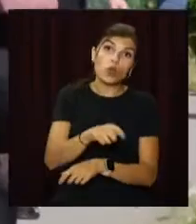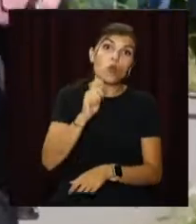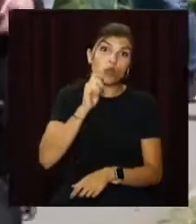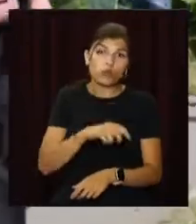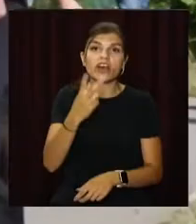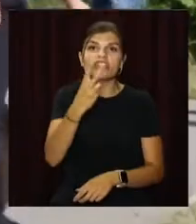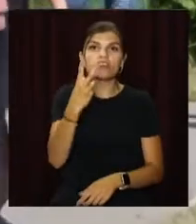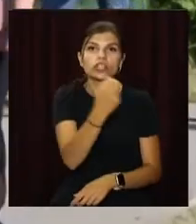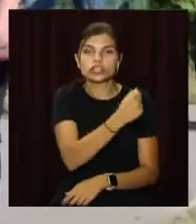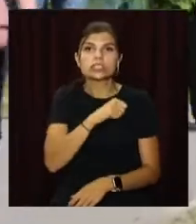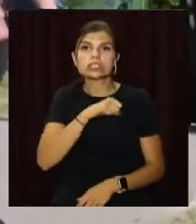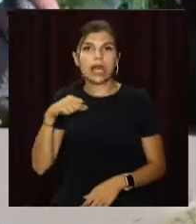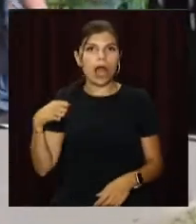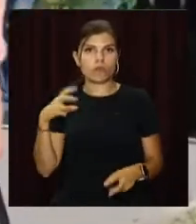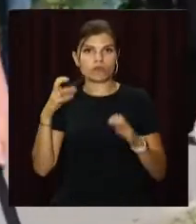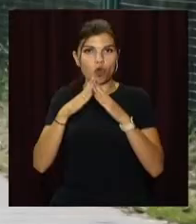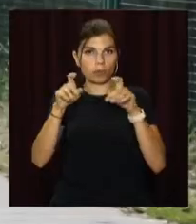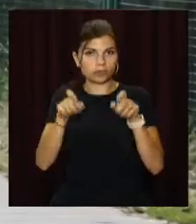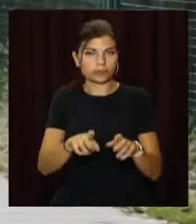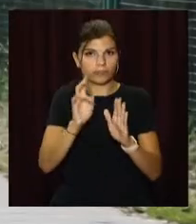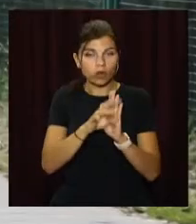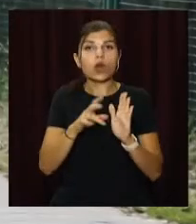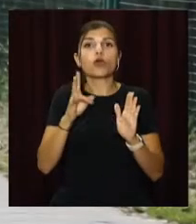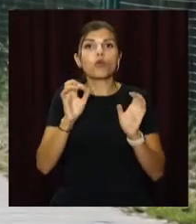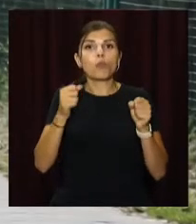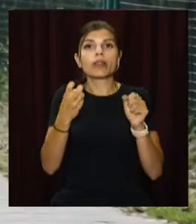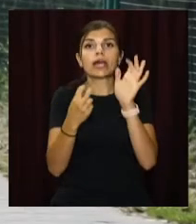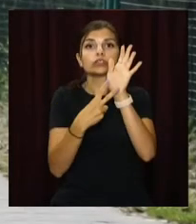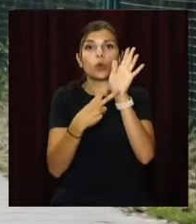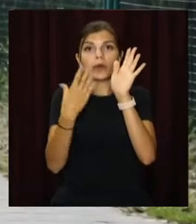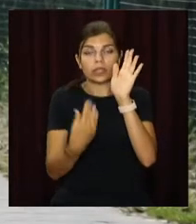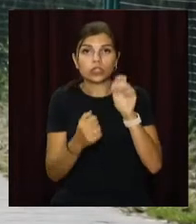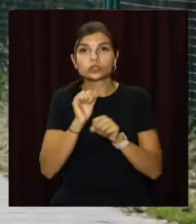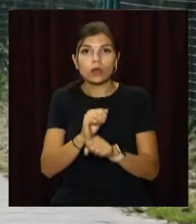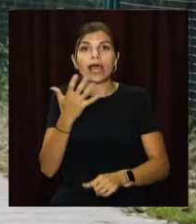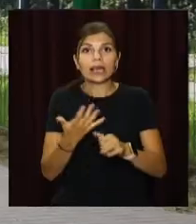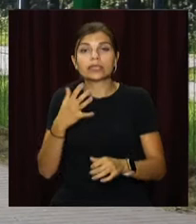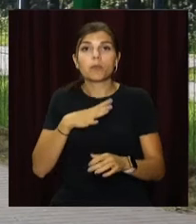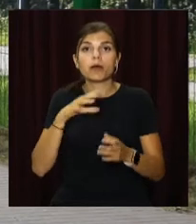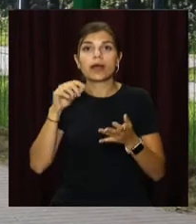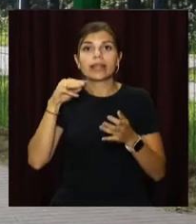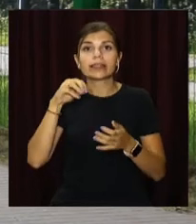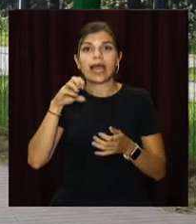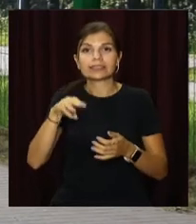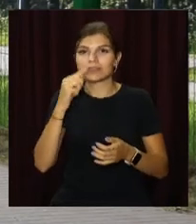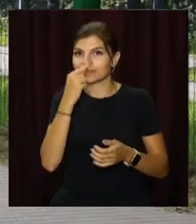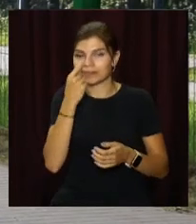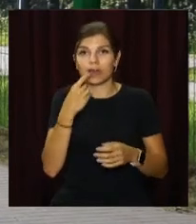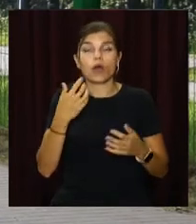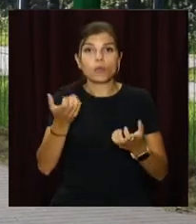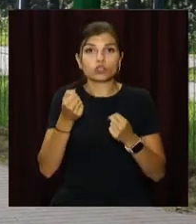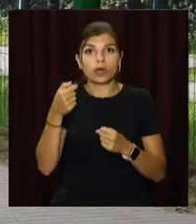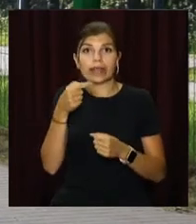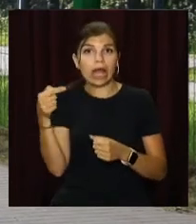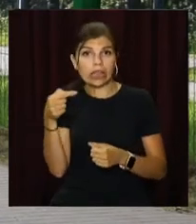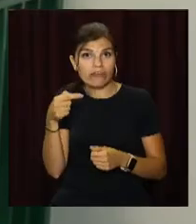проходили двотижневу самоізоляцію. Однак її можна припинити на сьомий день, якщо людина отримала негативний ПЛР-тест. Крім того, очільник МОЗ Віктор